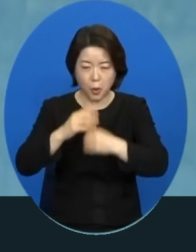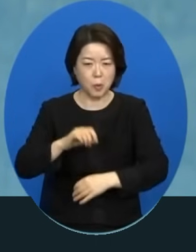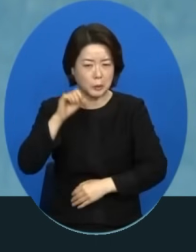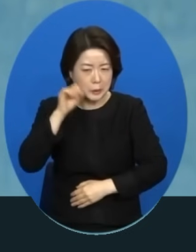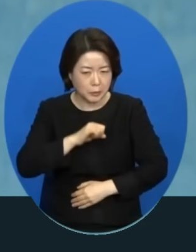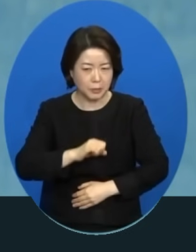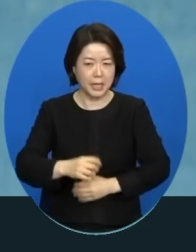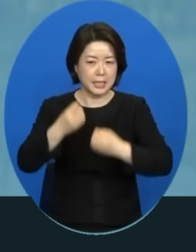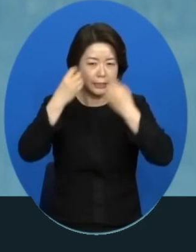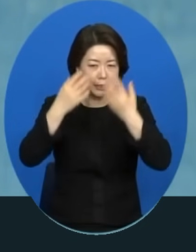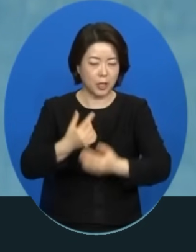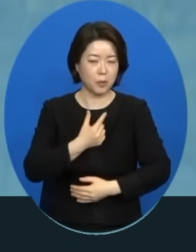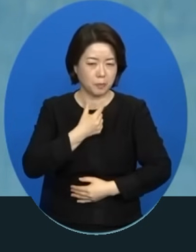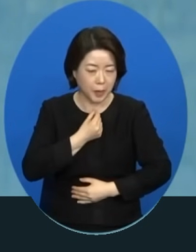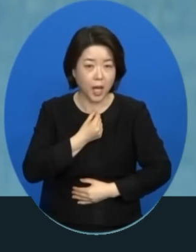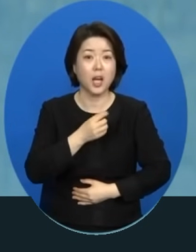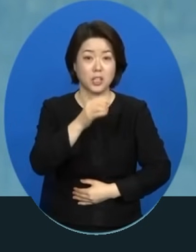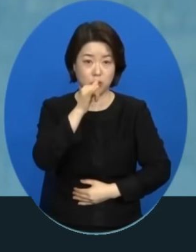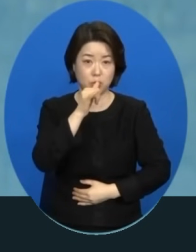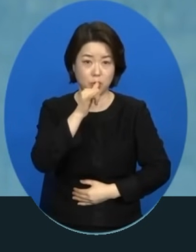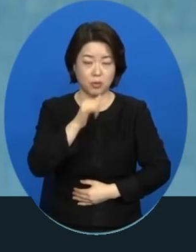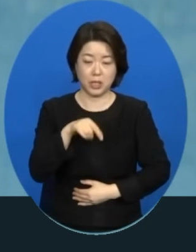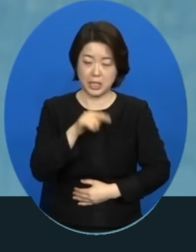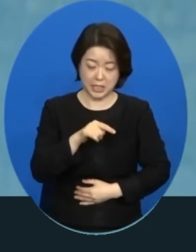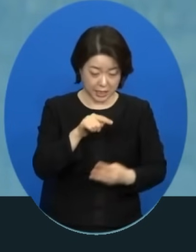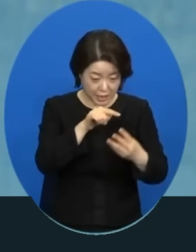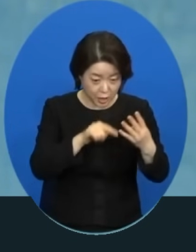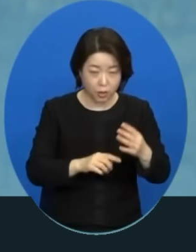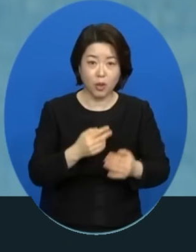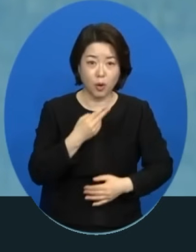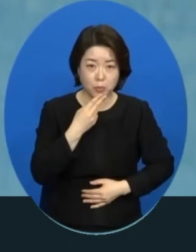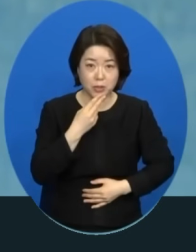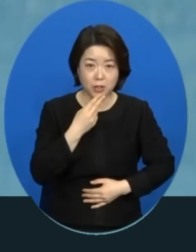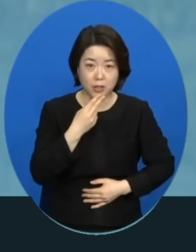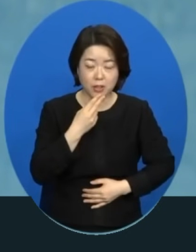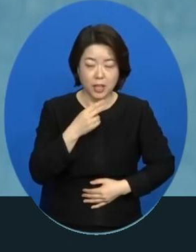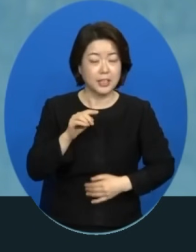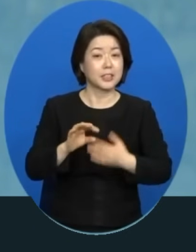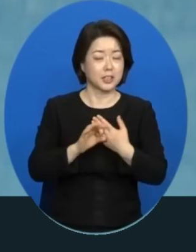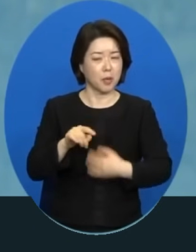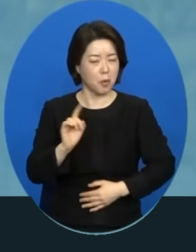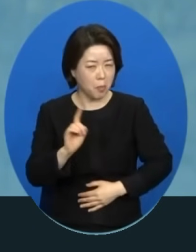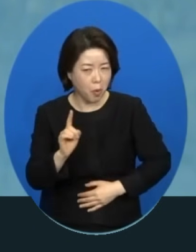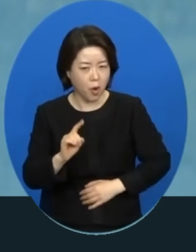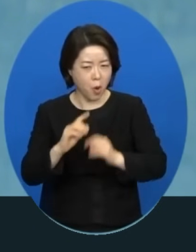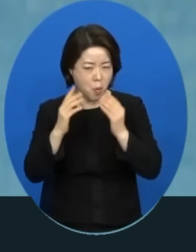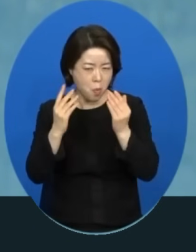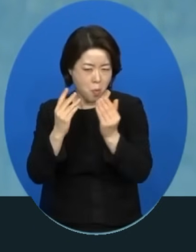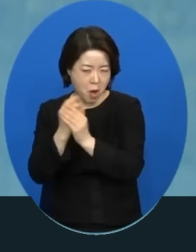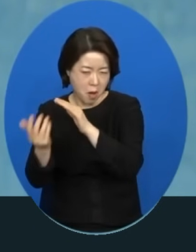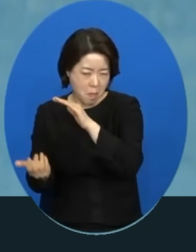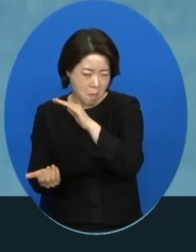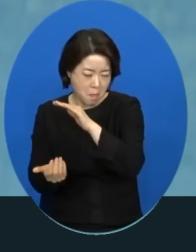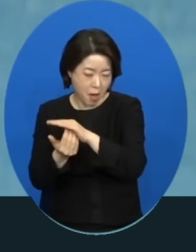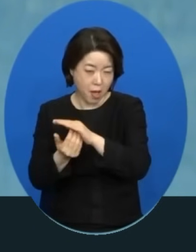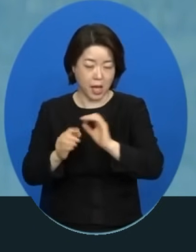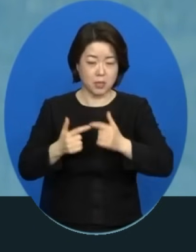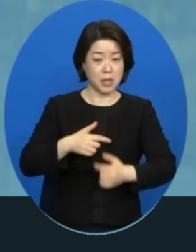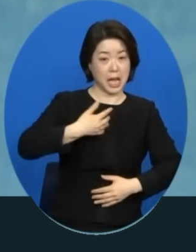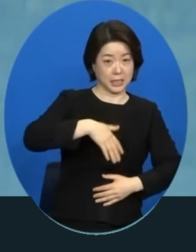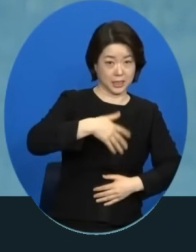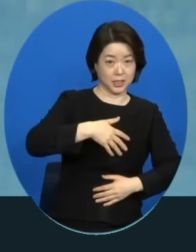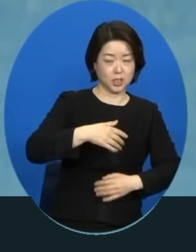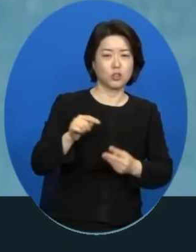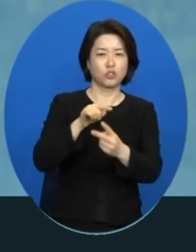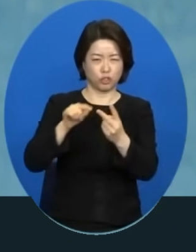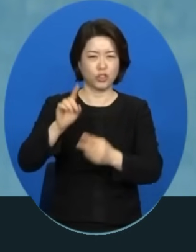때문에 그래요. 만약 이러한 것이 없다면 완전 성화를 이루었던지 아직 거듭나지 않은 것입니다. 그래서 새로운 성향이 생겼기